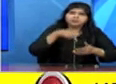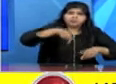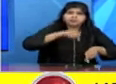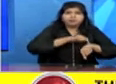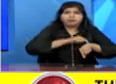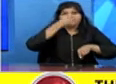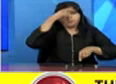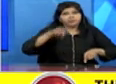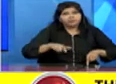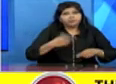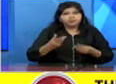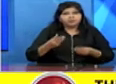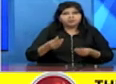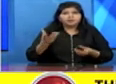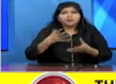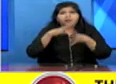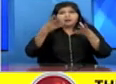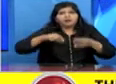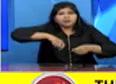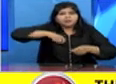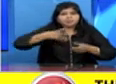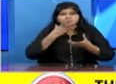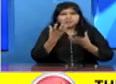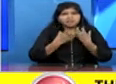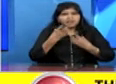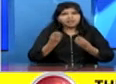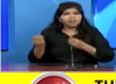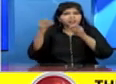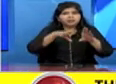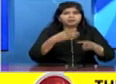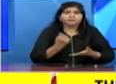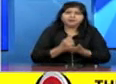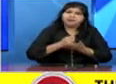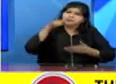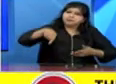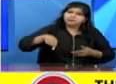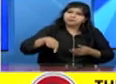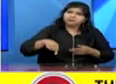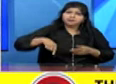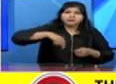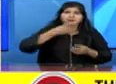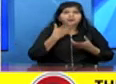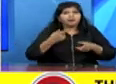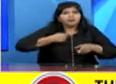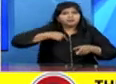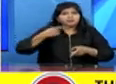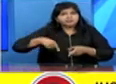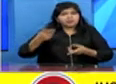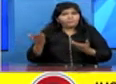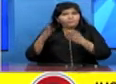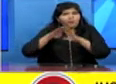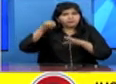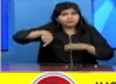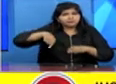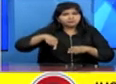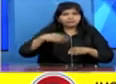भी ग्रोसरीज की डिलीवरी देने में लगे हुए हैं। जरा सोचिए कि आप लॉकडाउन के समय भी जो